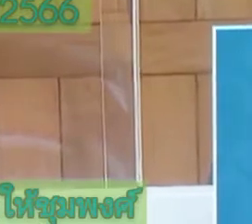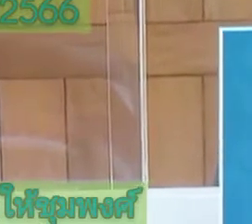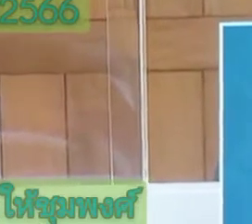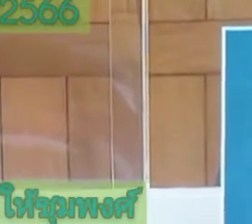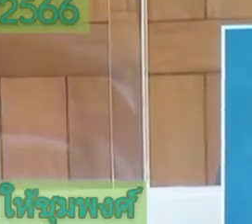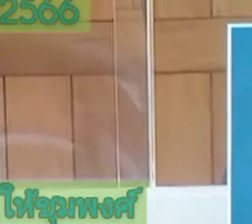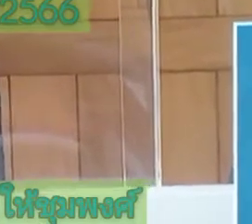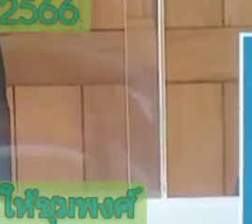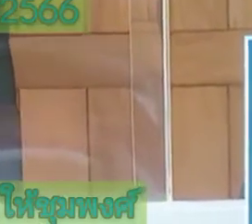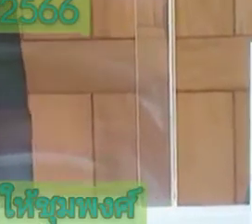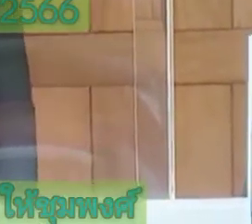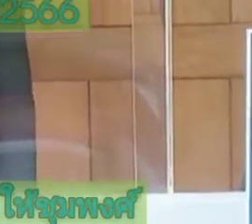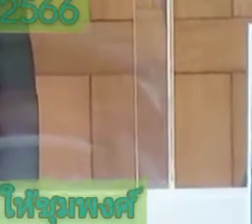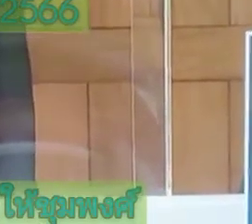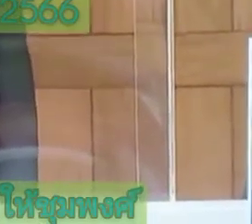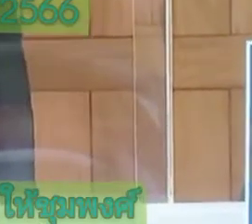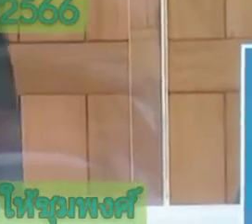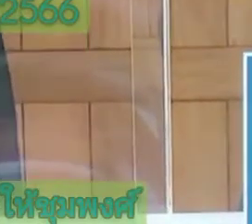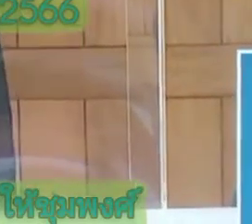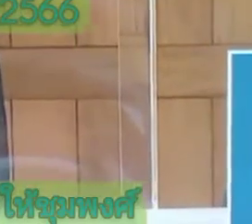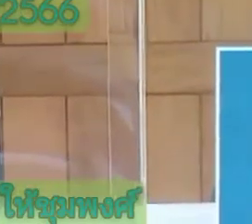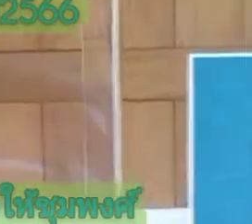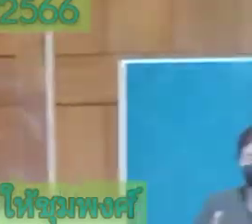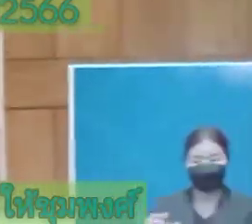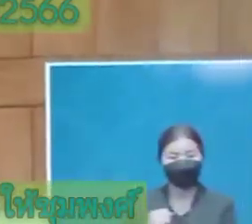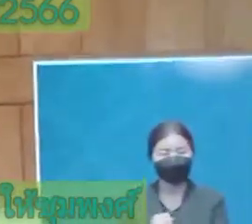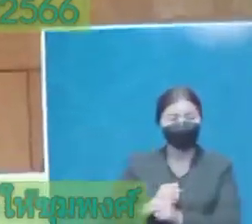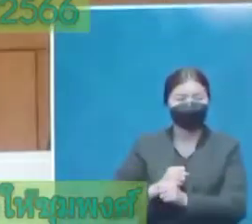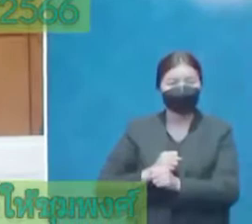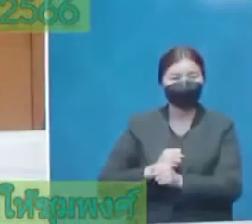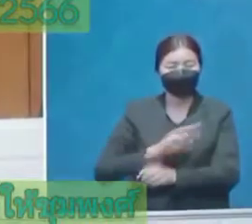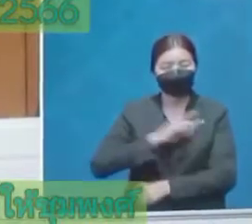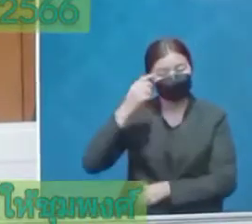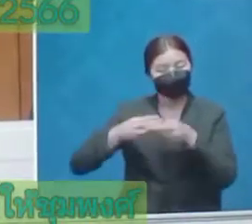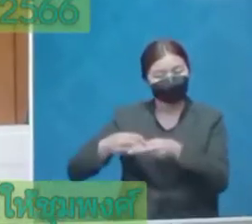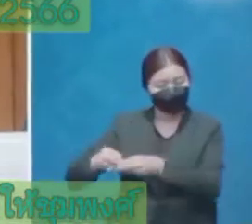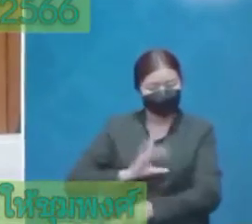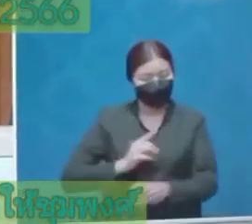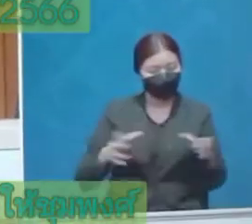โดยใช้คณะทำงานเป็นร้อยกี่คณะขึ้นมาจากข้างล่างเนี่ยไม่ได้คิดเองคิด